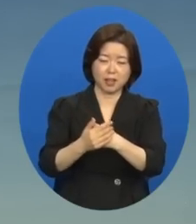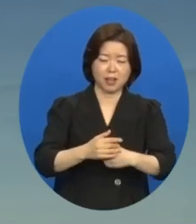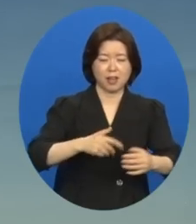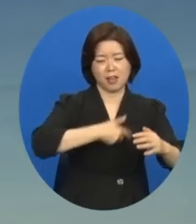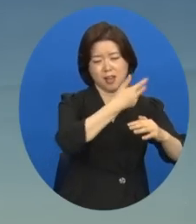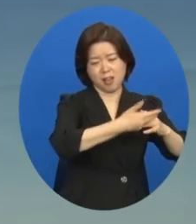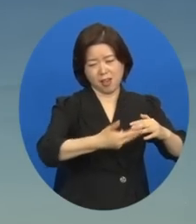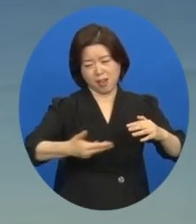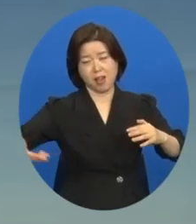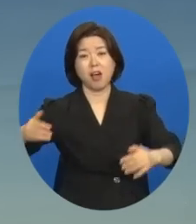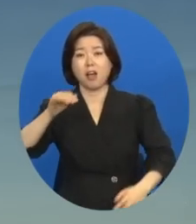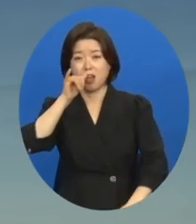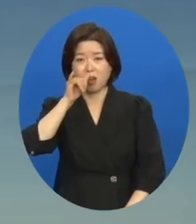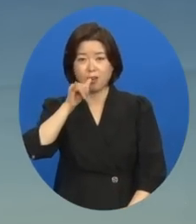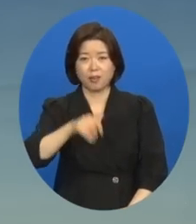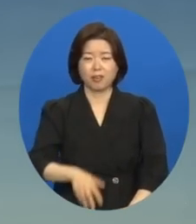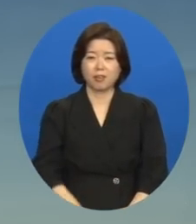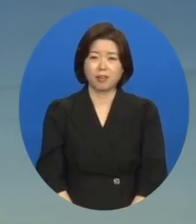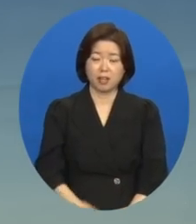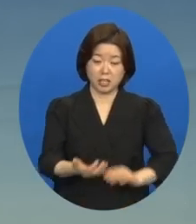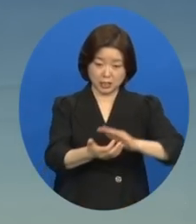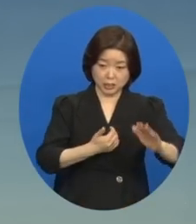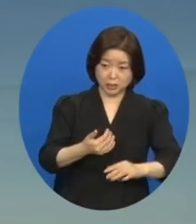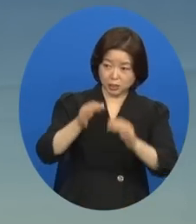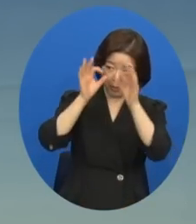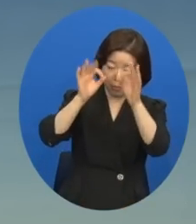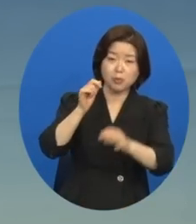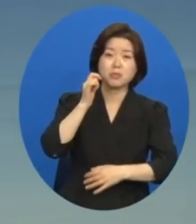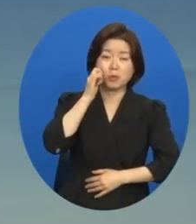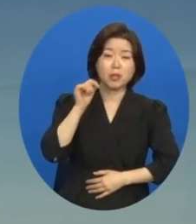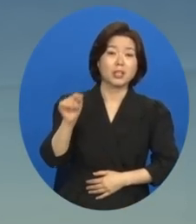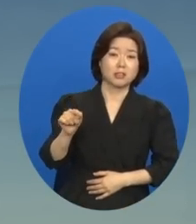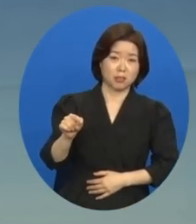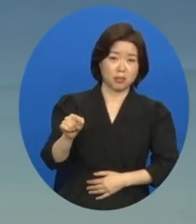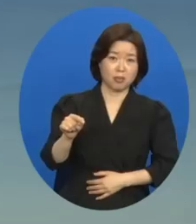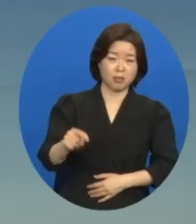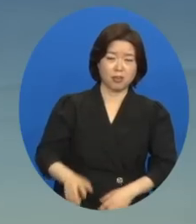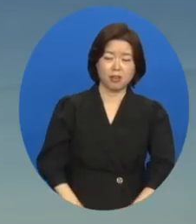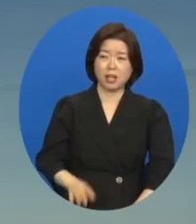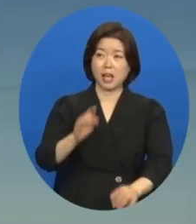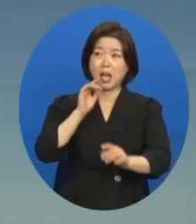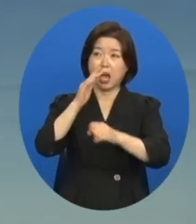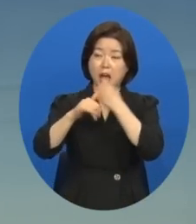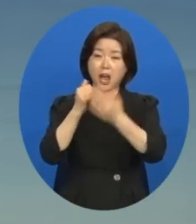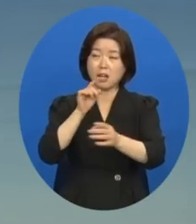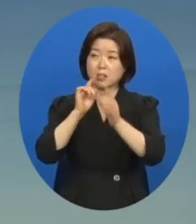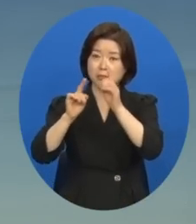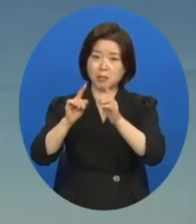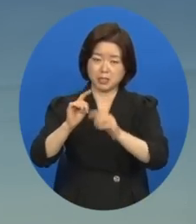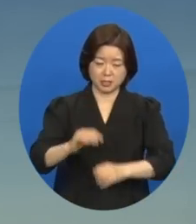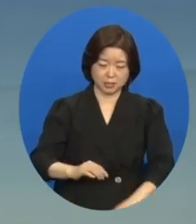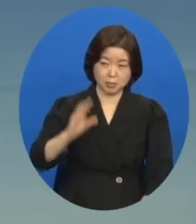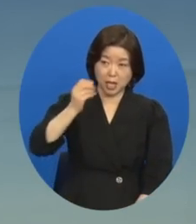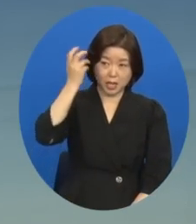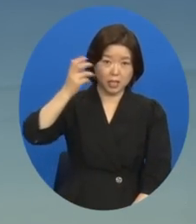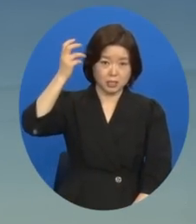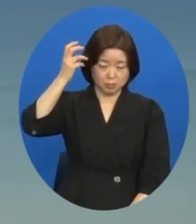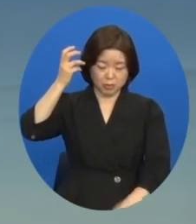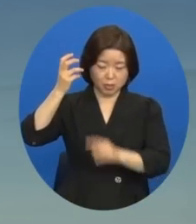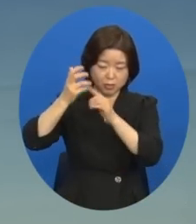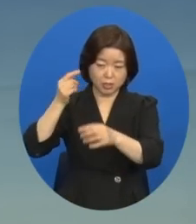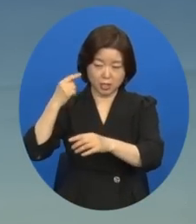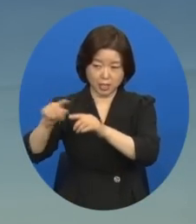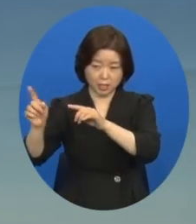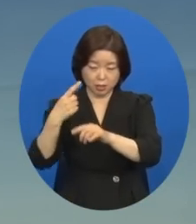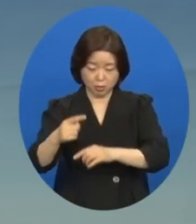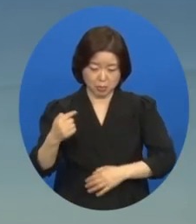흐르고 있더라고요. 그전에는 보이지 않던 그것들이 하나님의 말씀인 성령의 검이 제 심령을